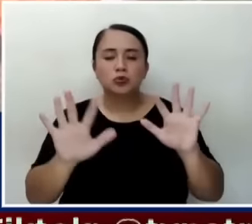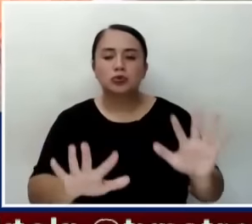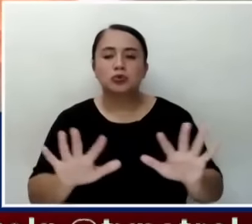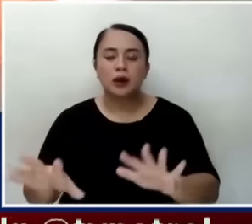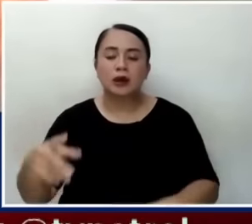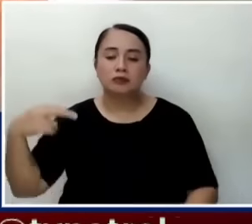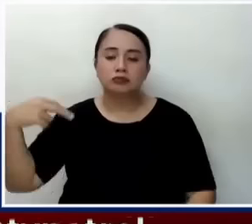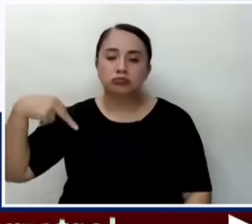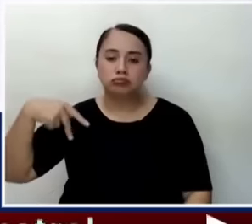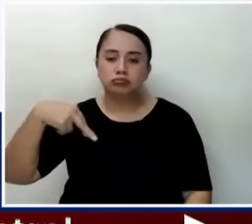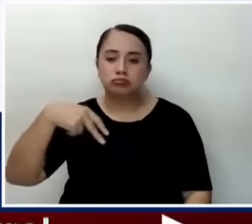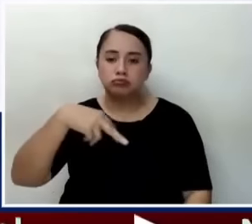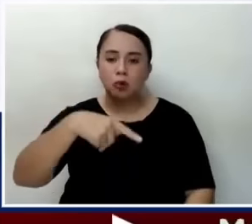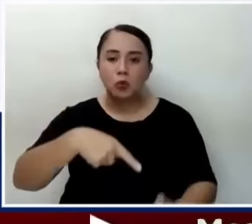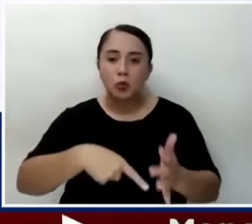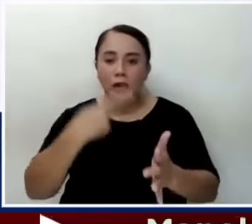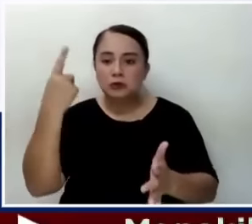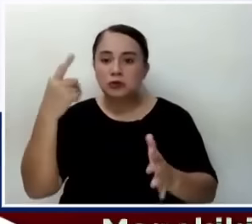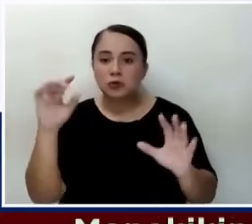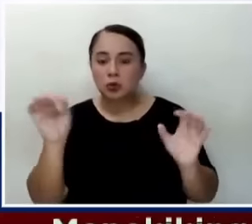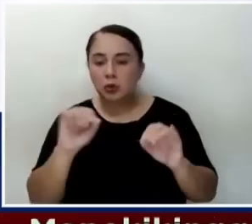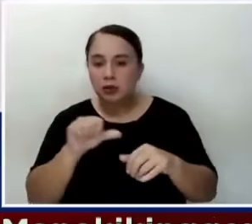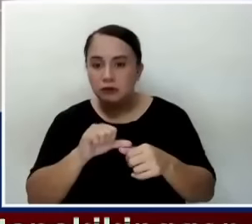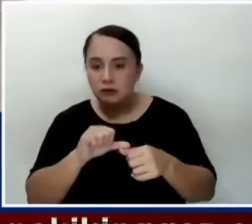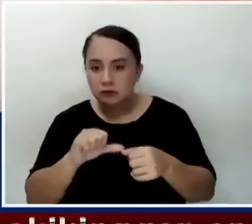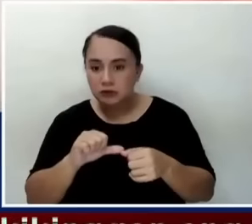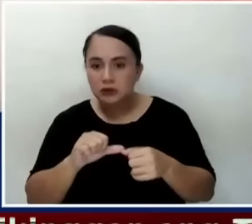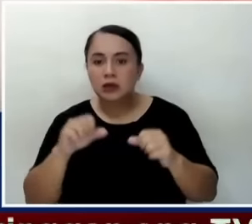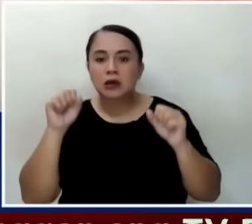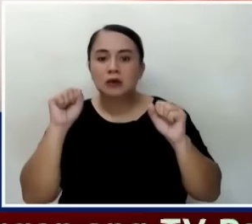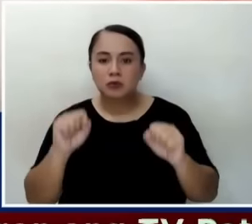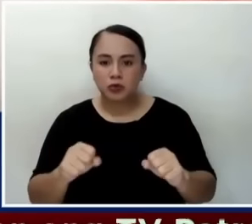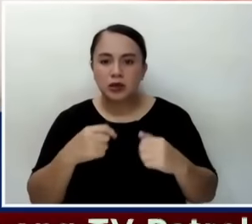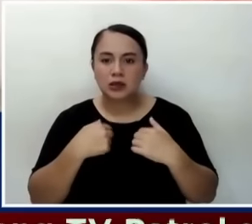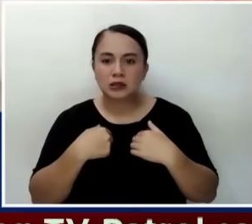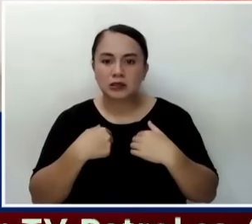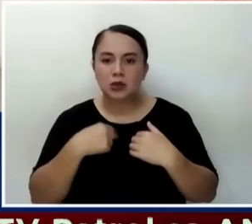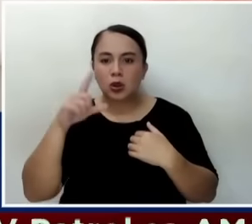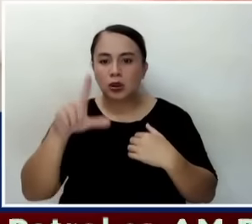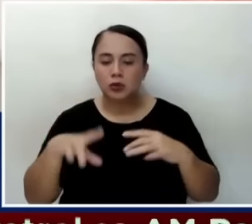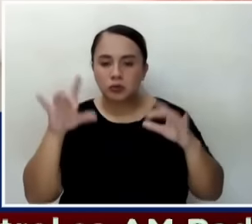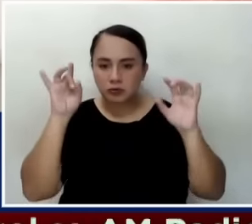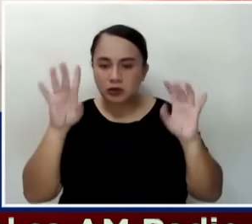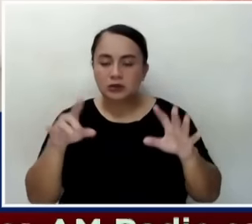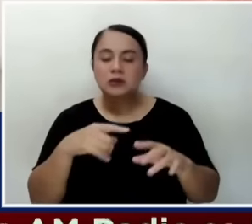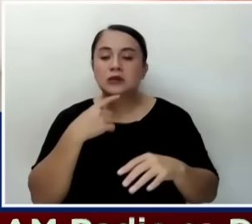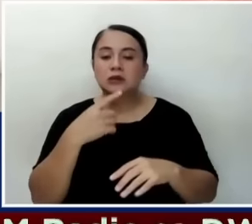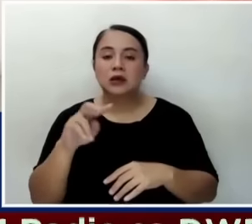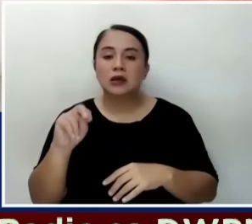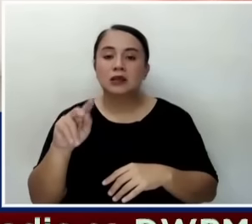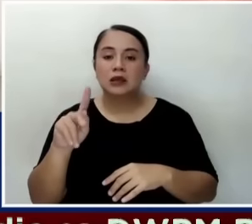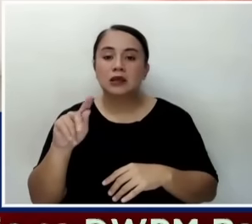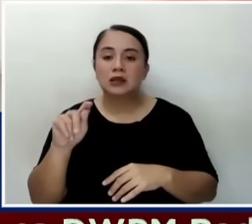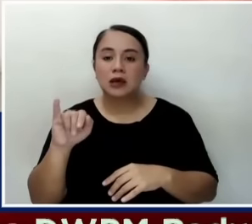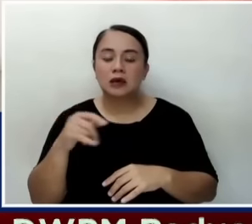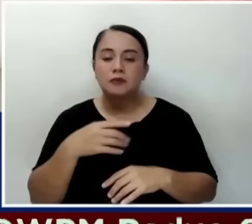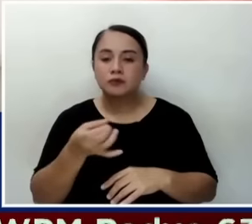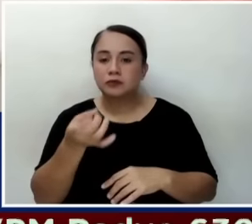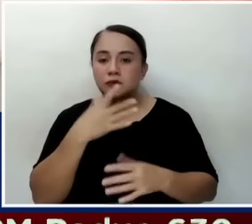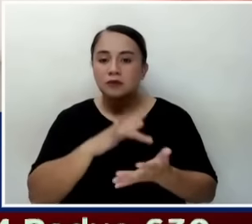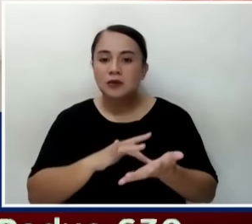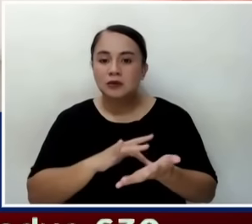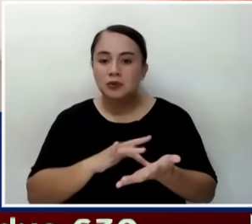ng 1 beses at wala namang sugat sa paa, maituturing kang low risk. Kaya payo ng NKTI, uminom ng